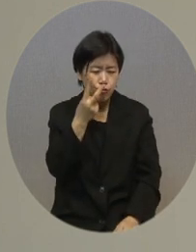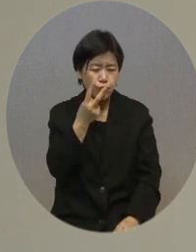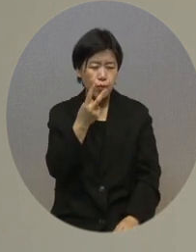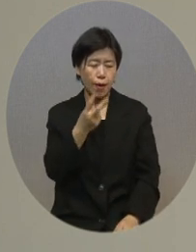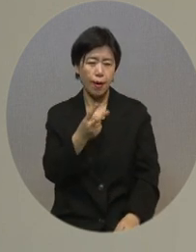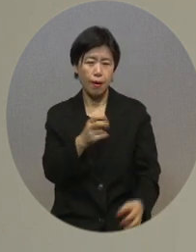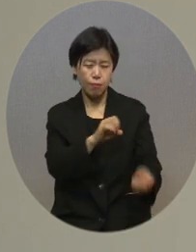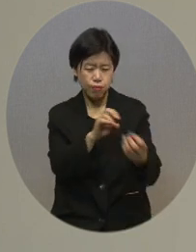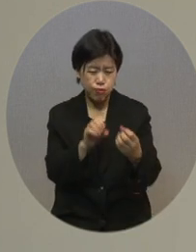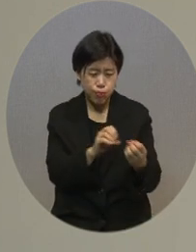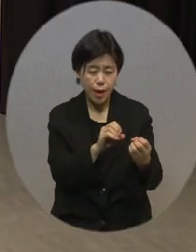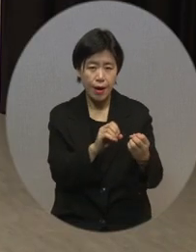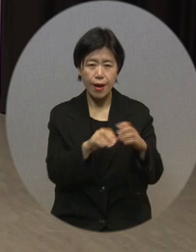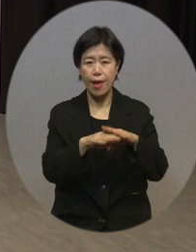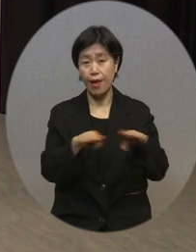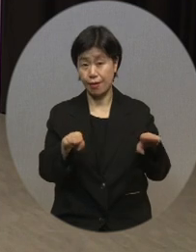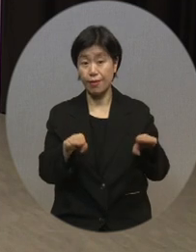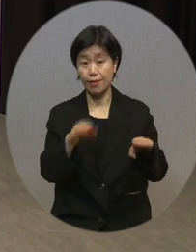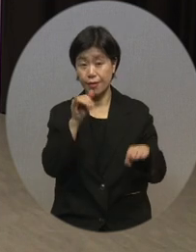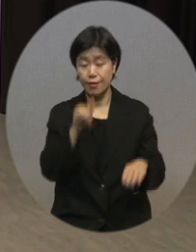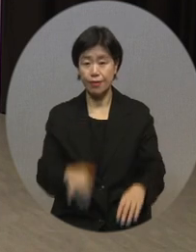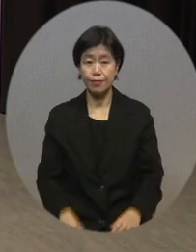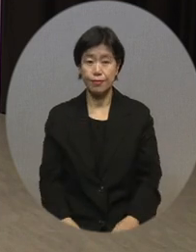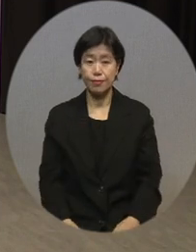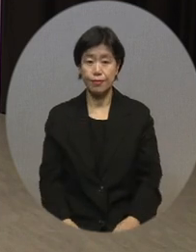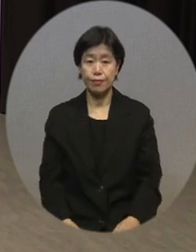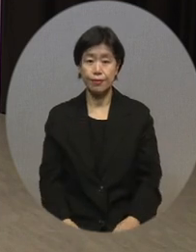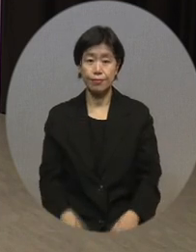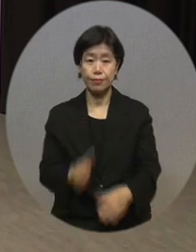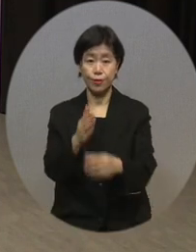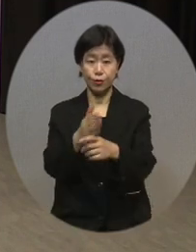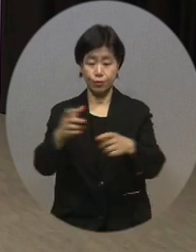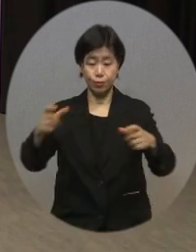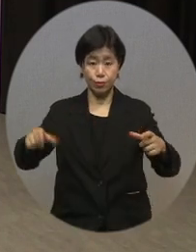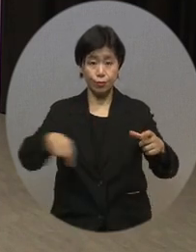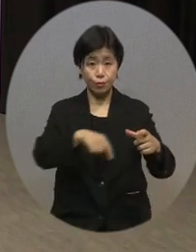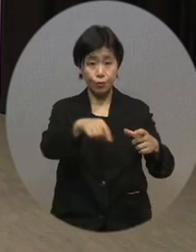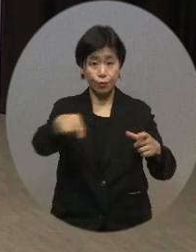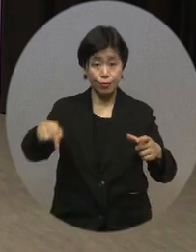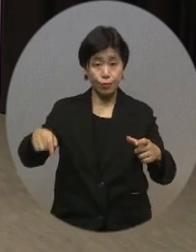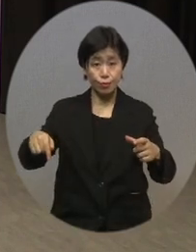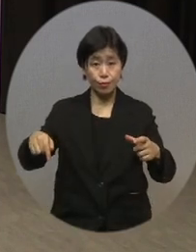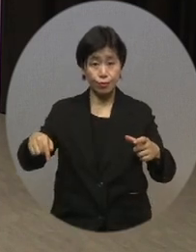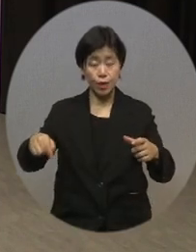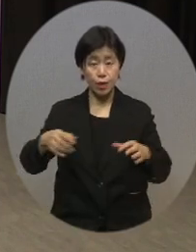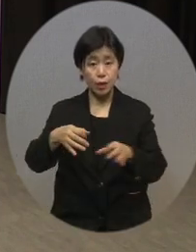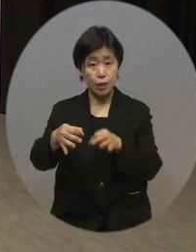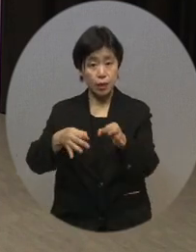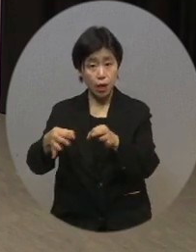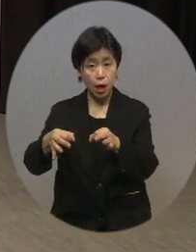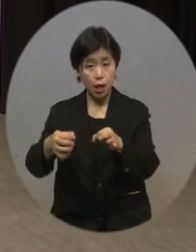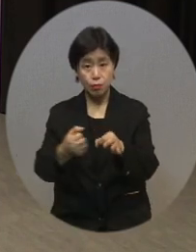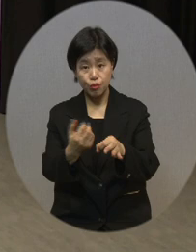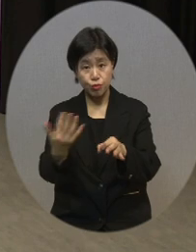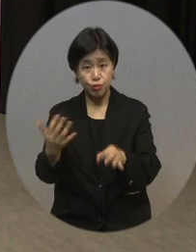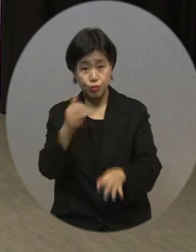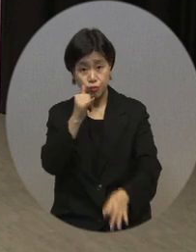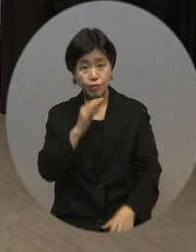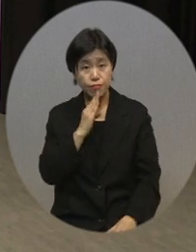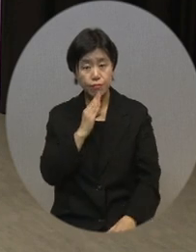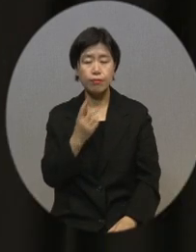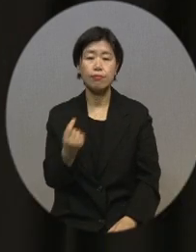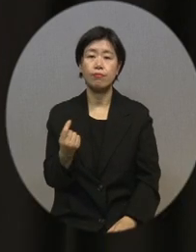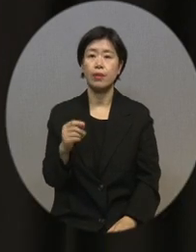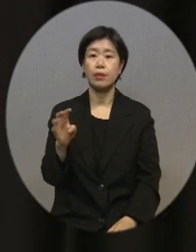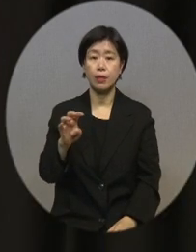해서 해결된 사례도 또 나오고 있습니다. 중구 관할에 시장이 여러 개 있죠. 맞습니다. 예. 네? 한 40개